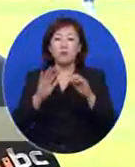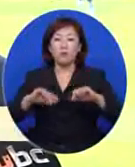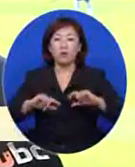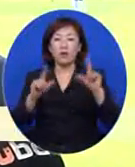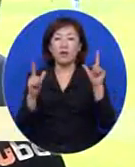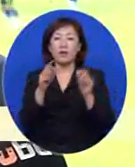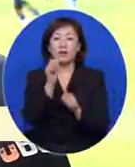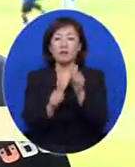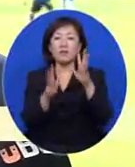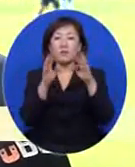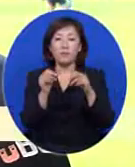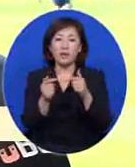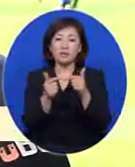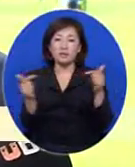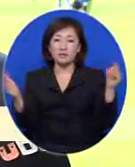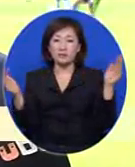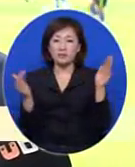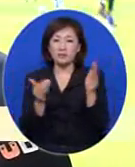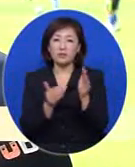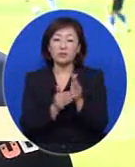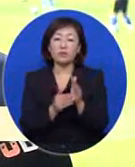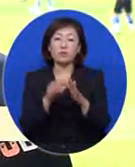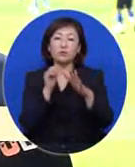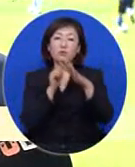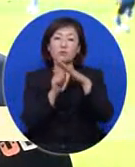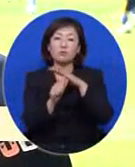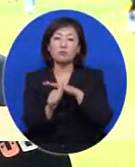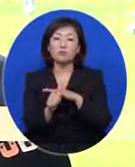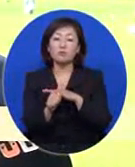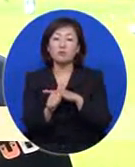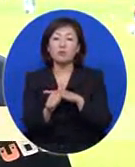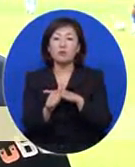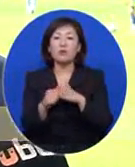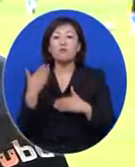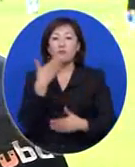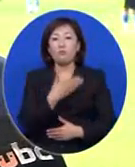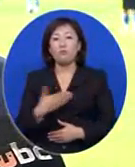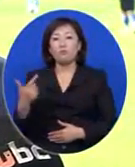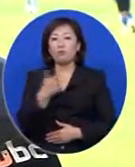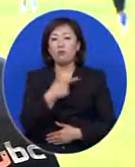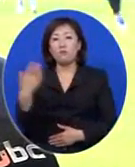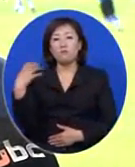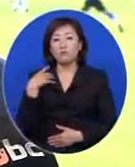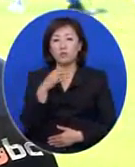많이 늘어났습니다. 상당히 선수들의 그 체력 부담이 많습니다. 그런데